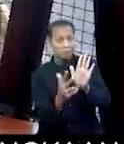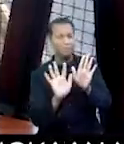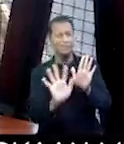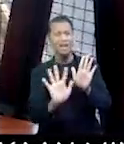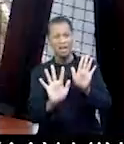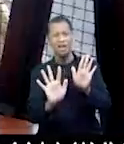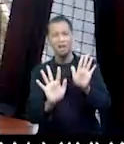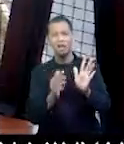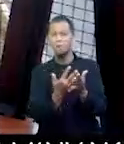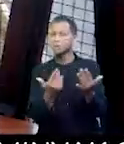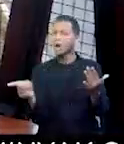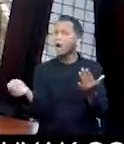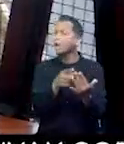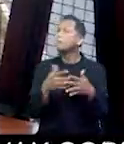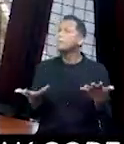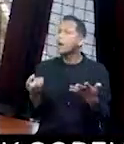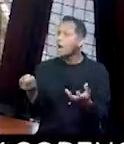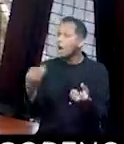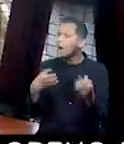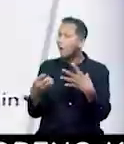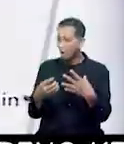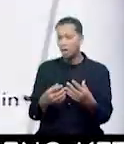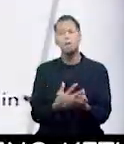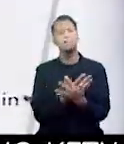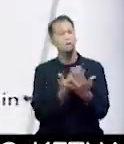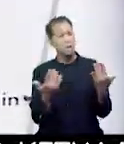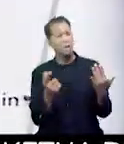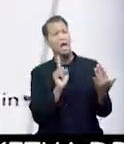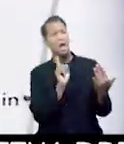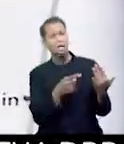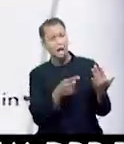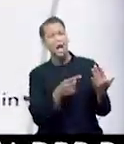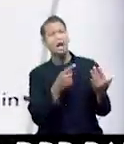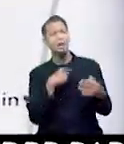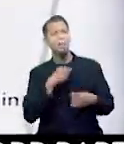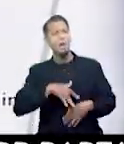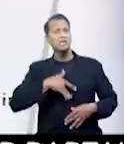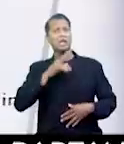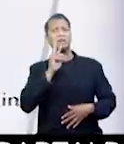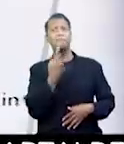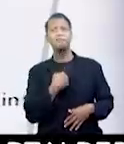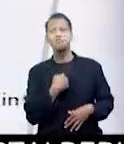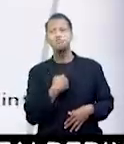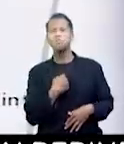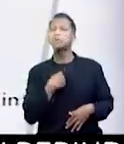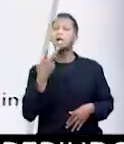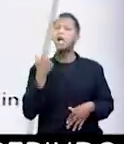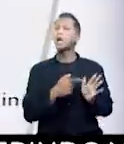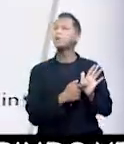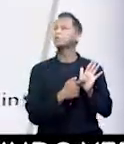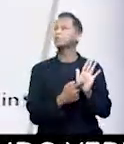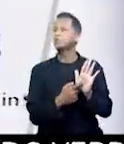banyaknya warga yang tertipu dengan crazy rich palsu? Dan juga bagaimana warga bisa tertipu hingga puluhan